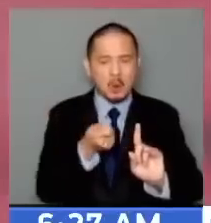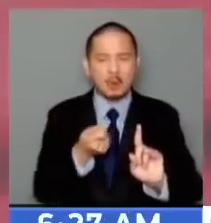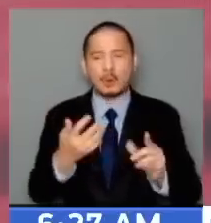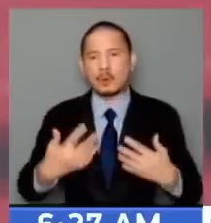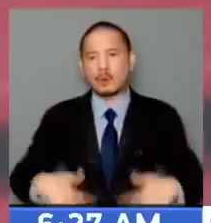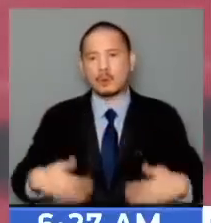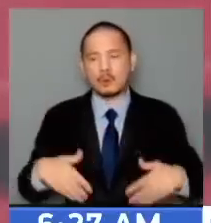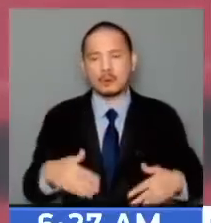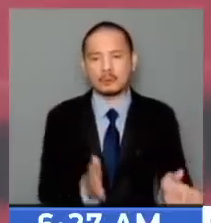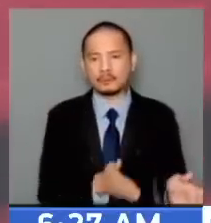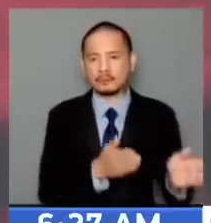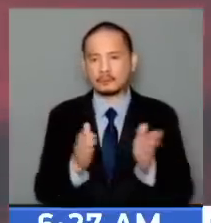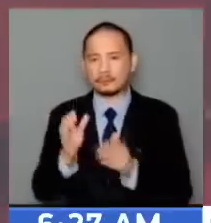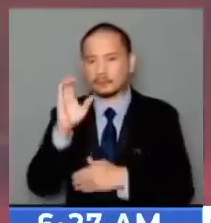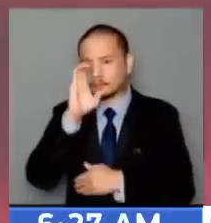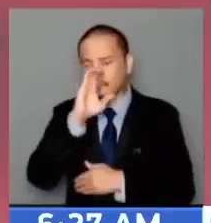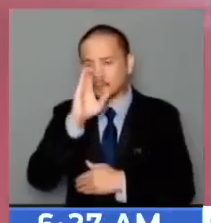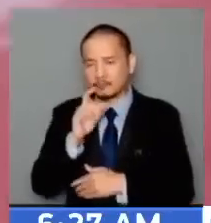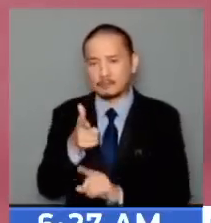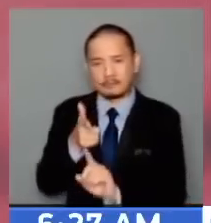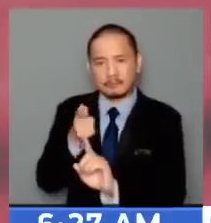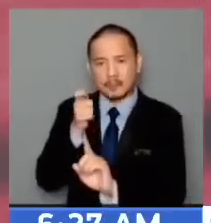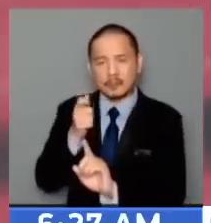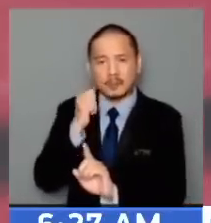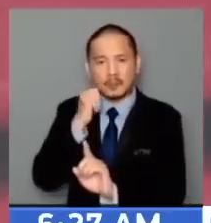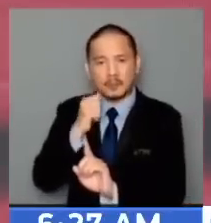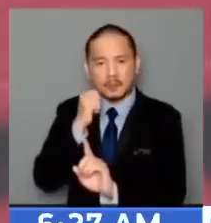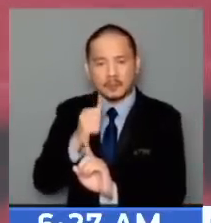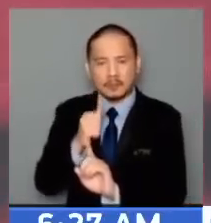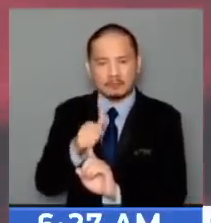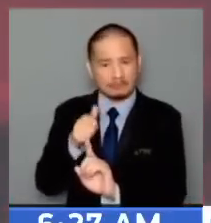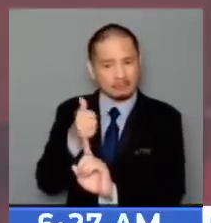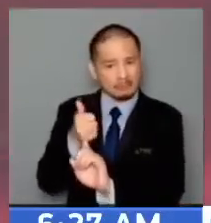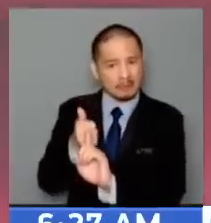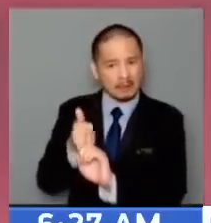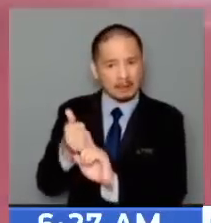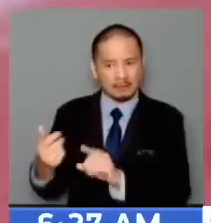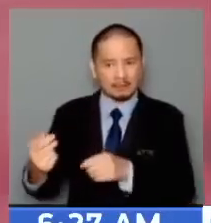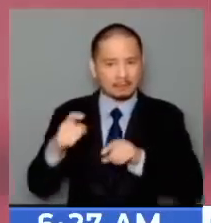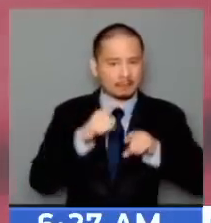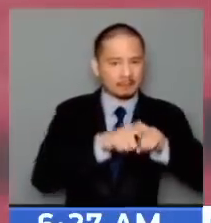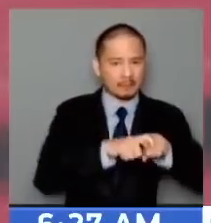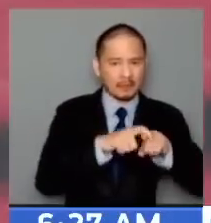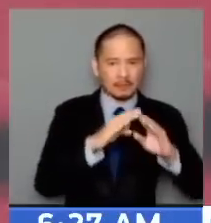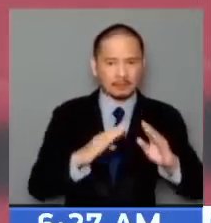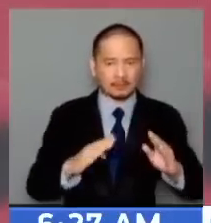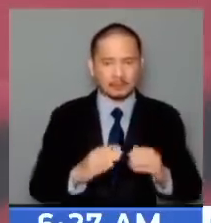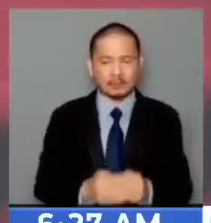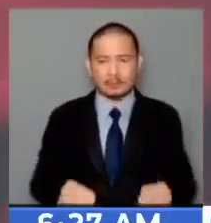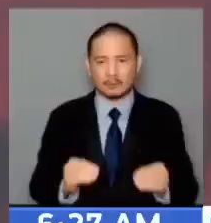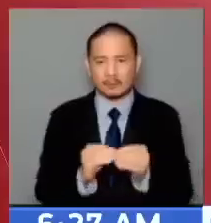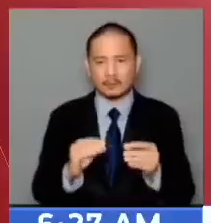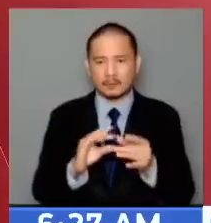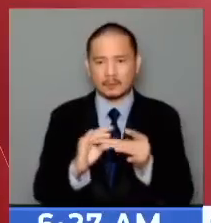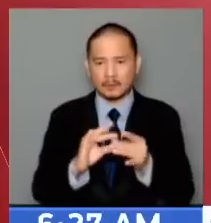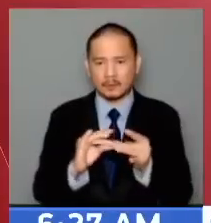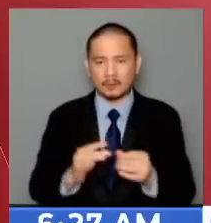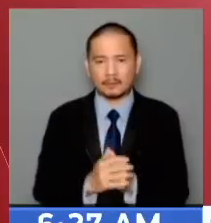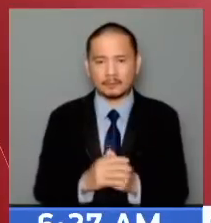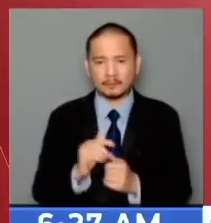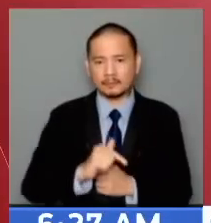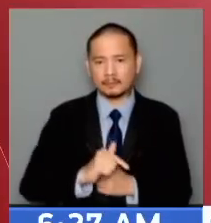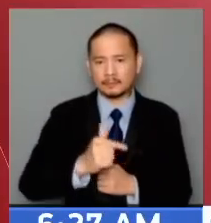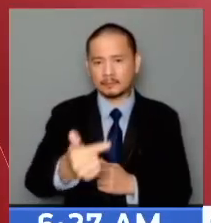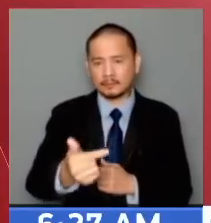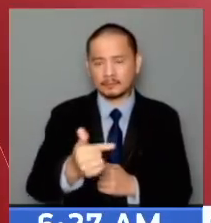ang 18 taong gulang na babae ng nanloob sa kanilang bahay. Yan ang unang balita ng host ng GMA Regional TV Live na